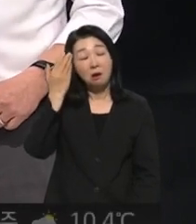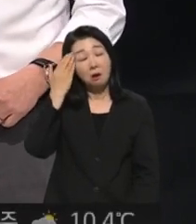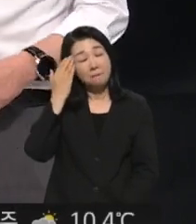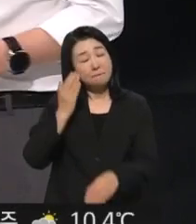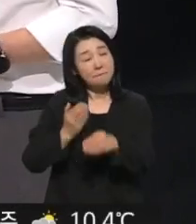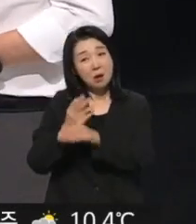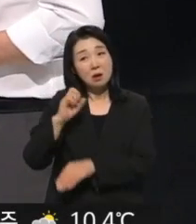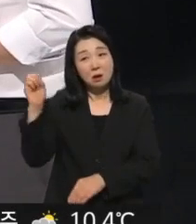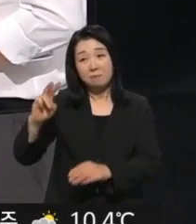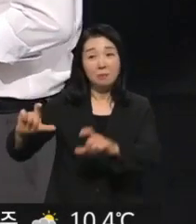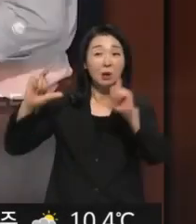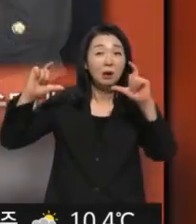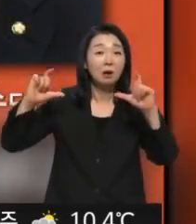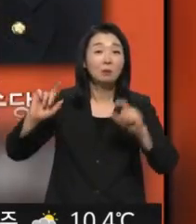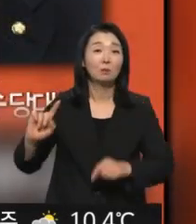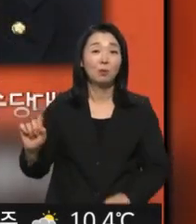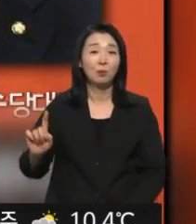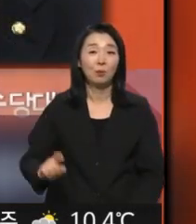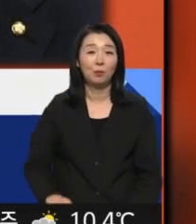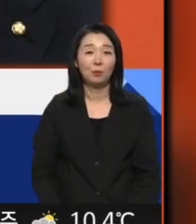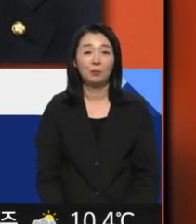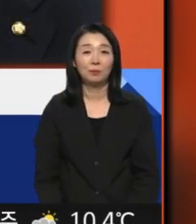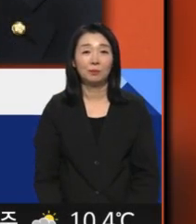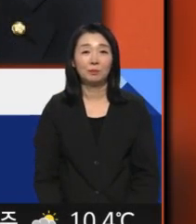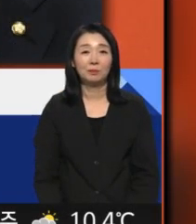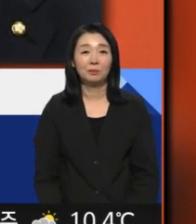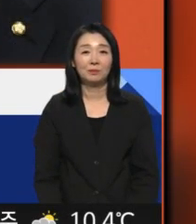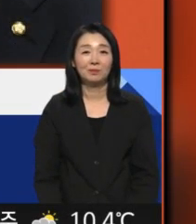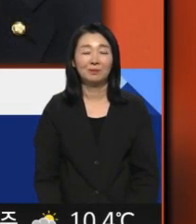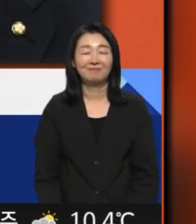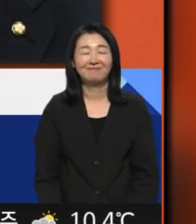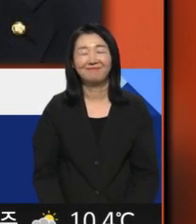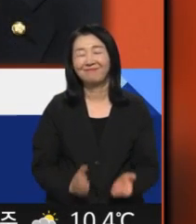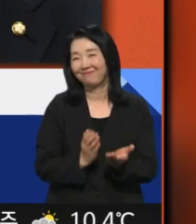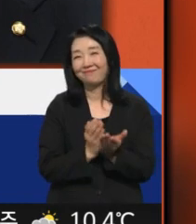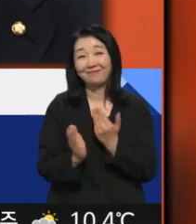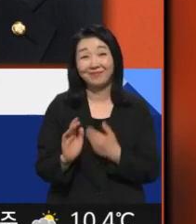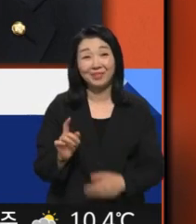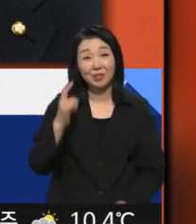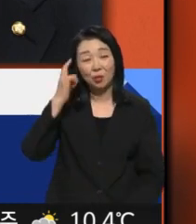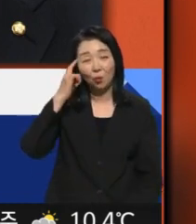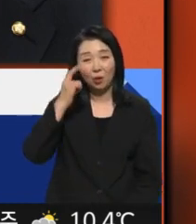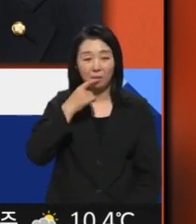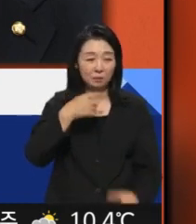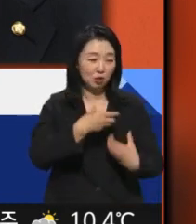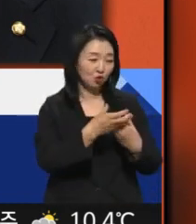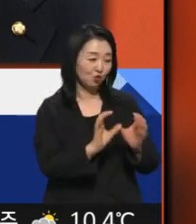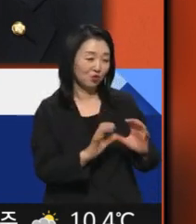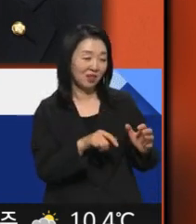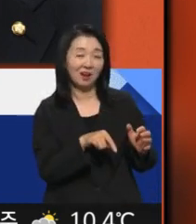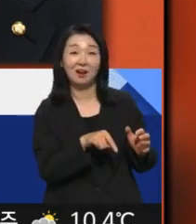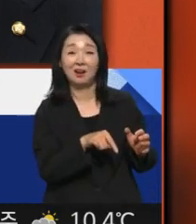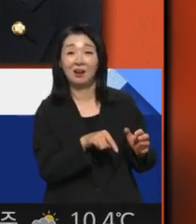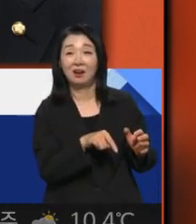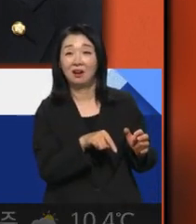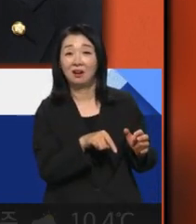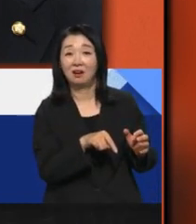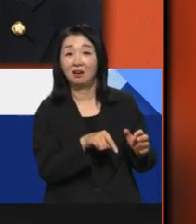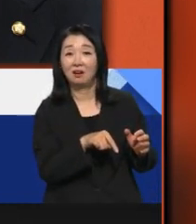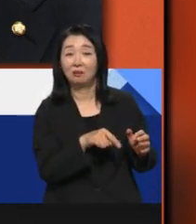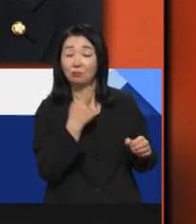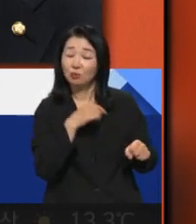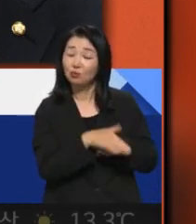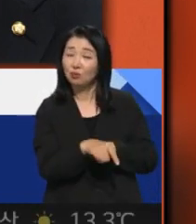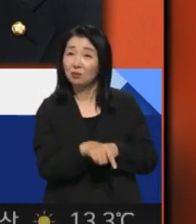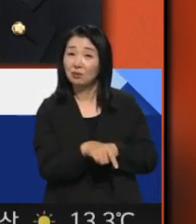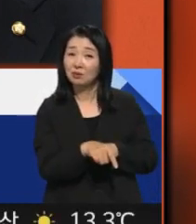날렸습니다. 그게 적절하지 않죠. 사실 민주주의 국가에서 자기가 하고